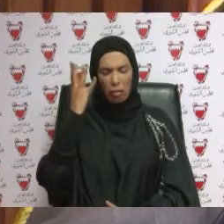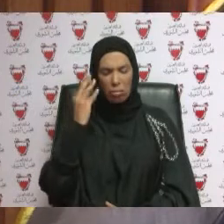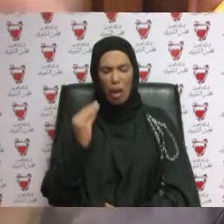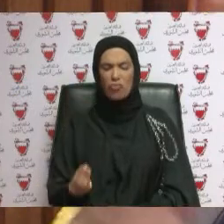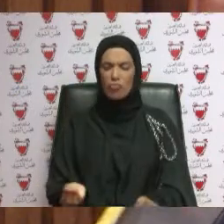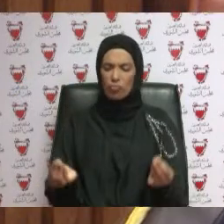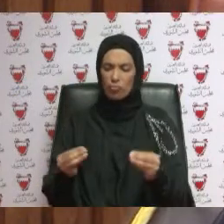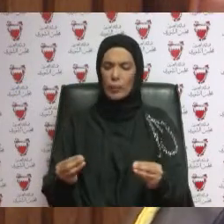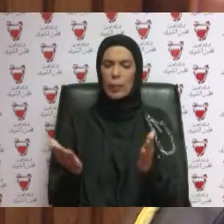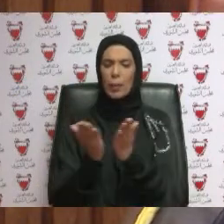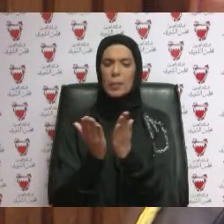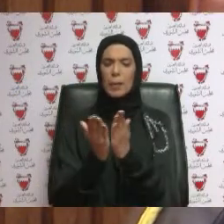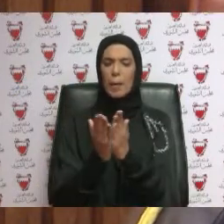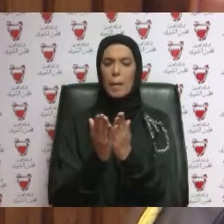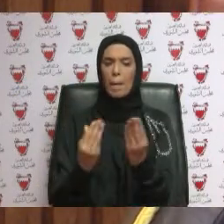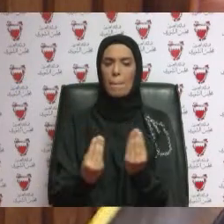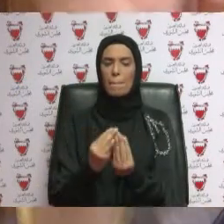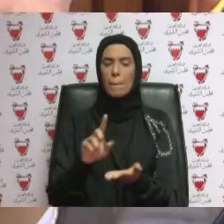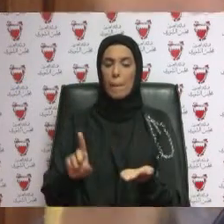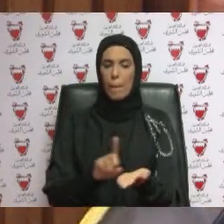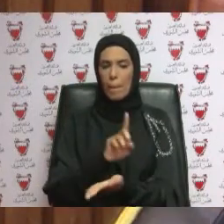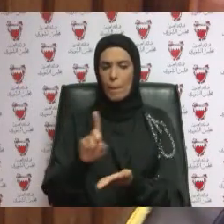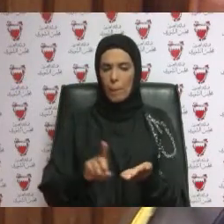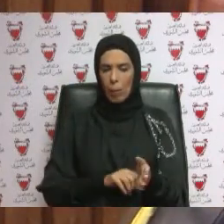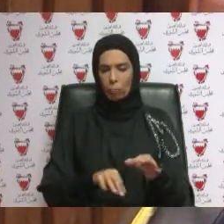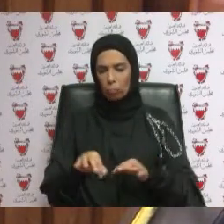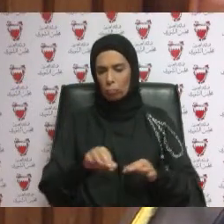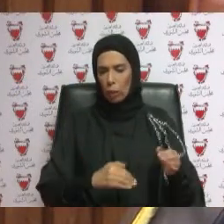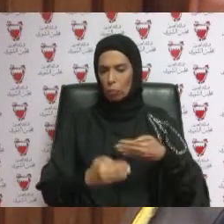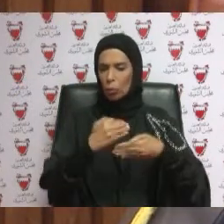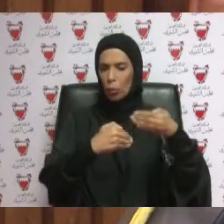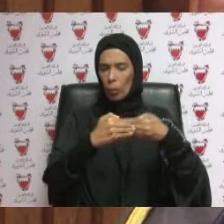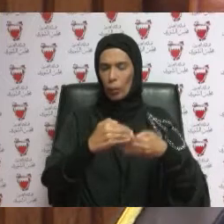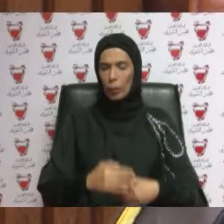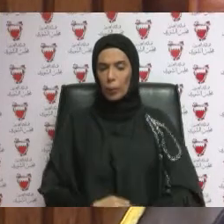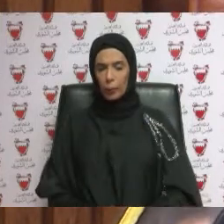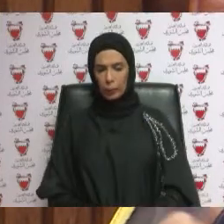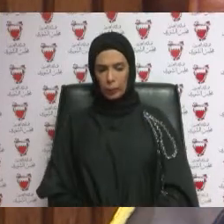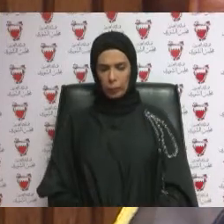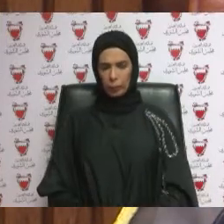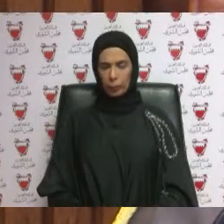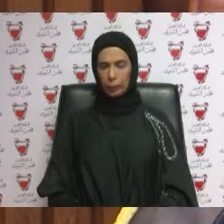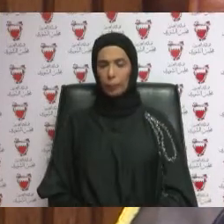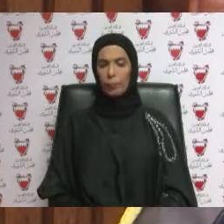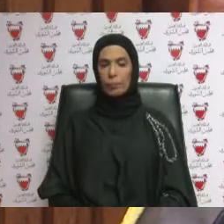الدراسة مع الأخوان في البيئة ويمكن في التخطيط العمراني،